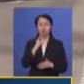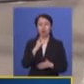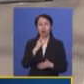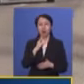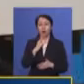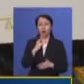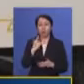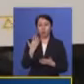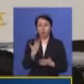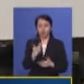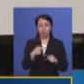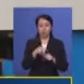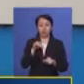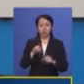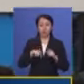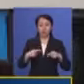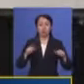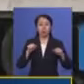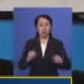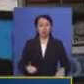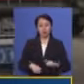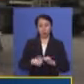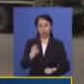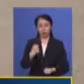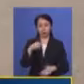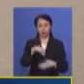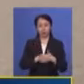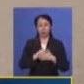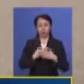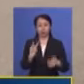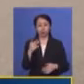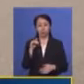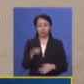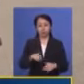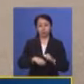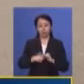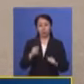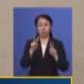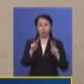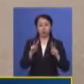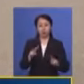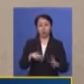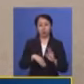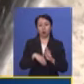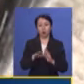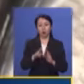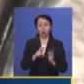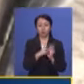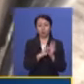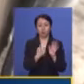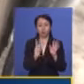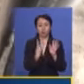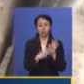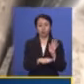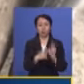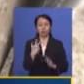свыше 3500 различных правонарушений, включая более 2000 нарушений правил благоустройства и